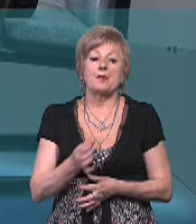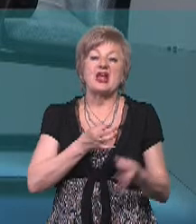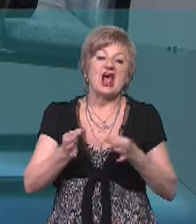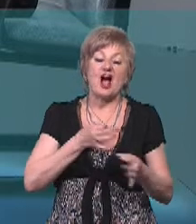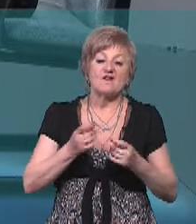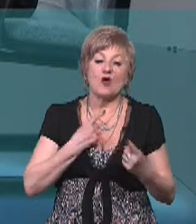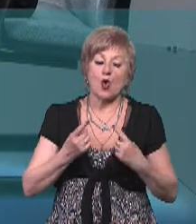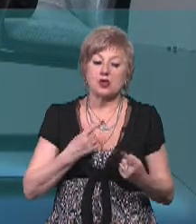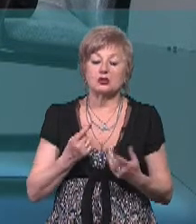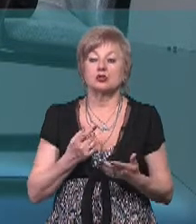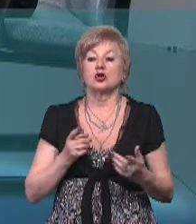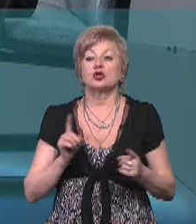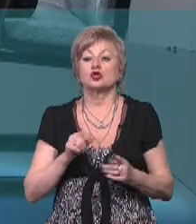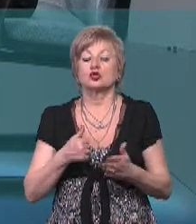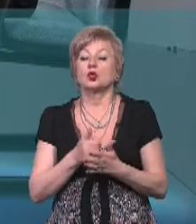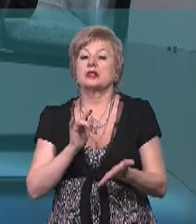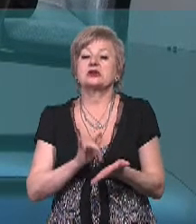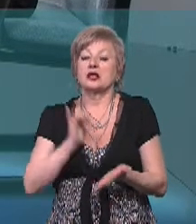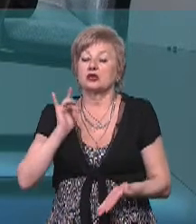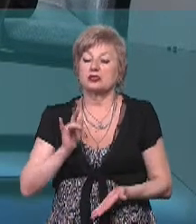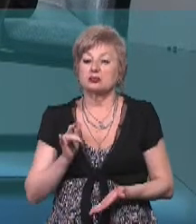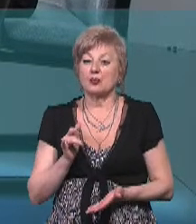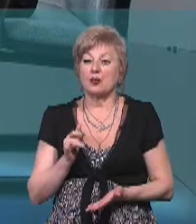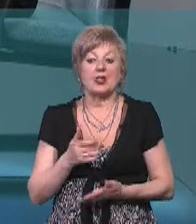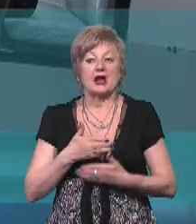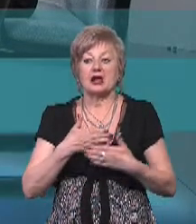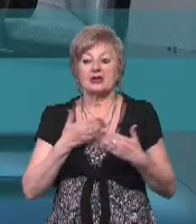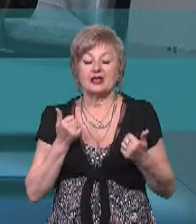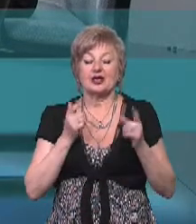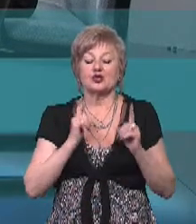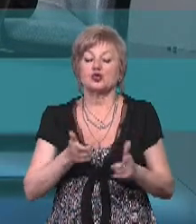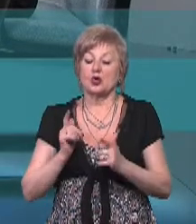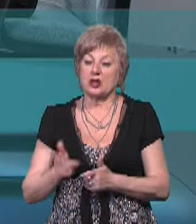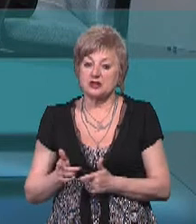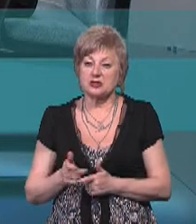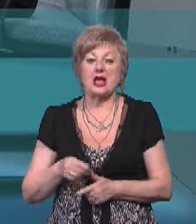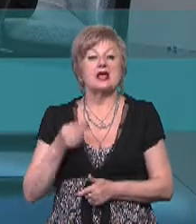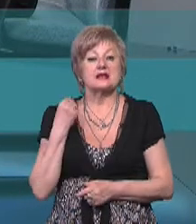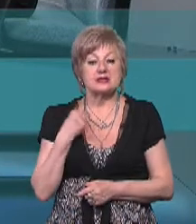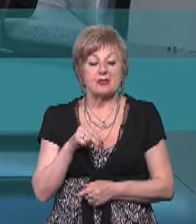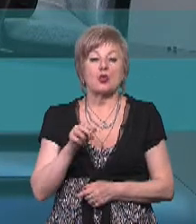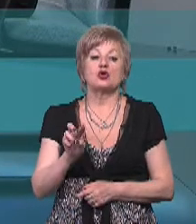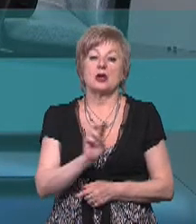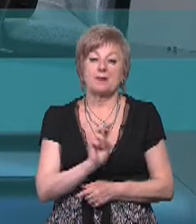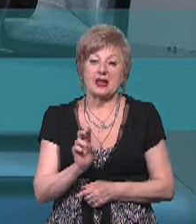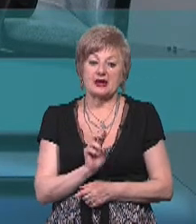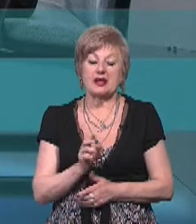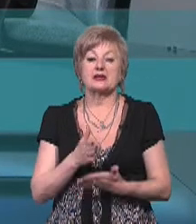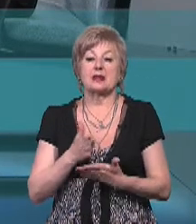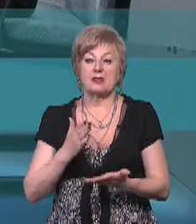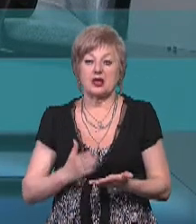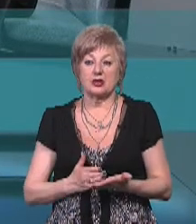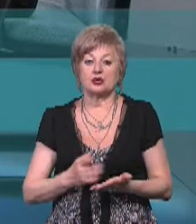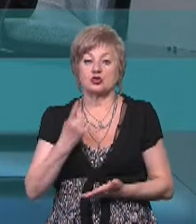переговори, перемовини щодо центрів. Тому що немає згоди щодо цього. Запоріжжя, Бердянськ і